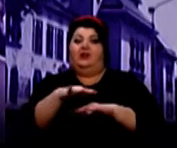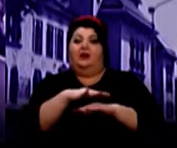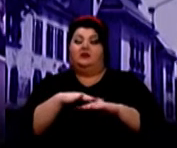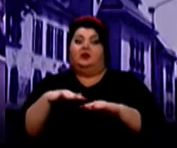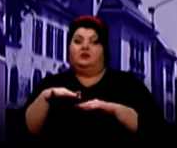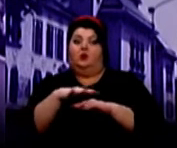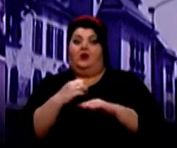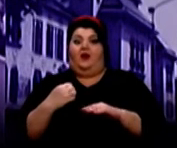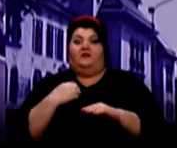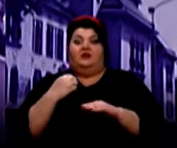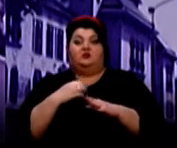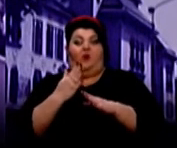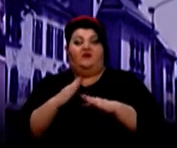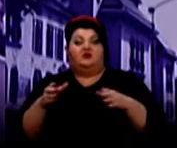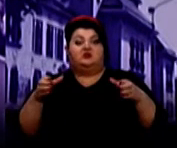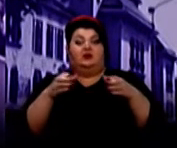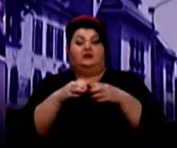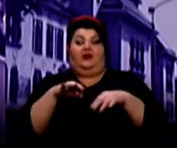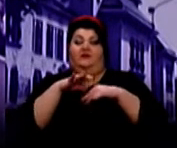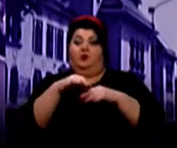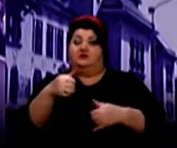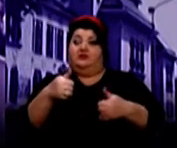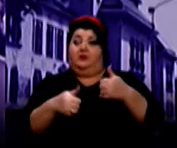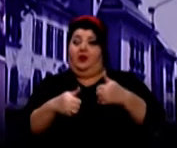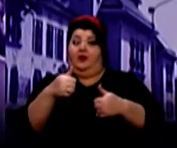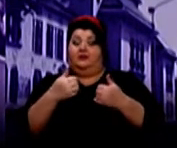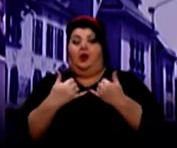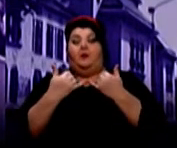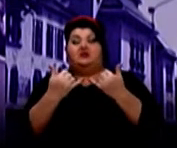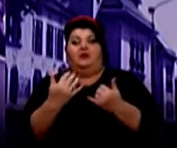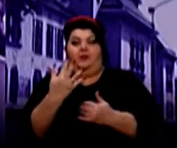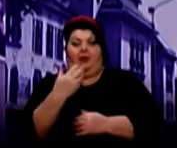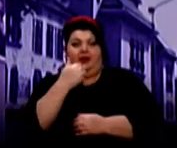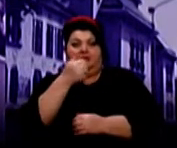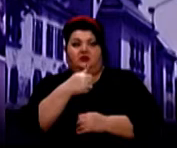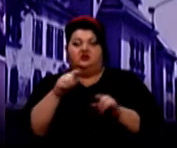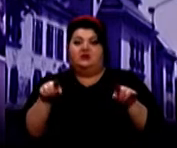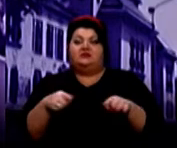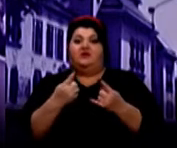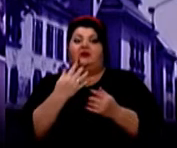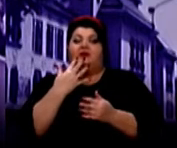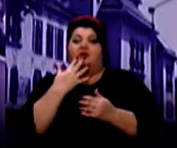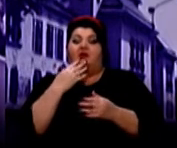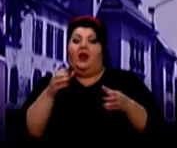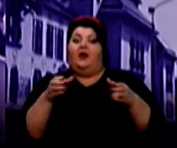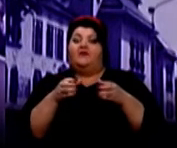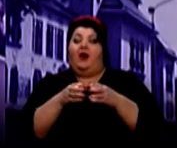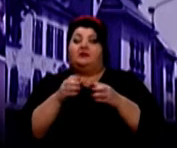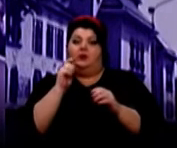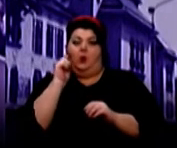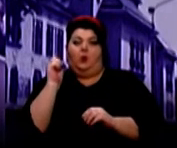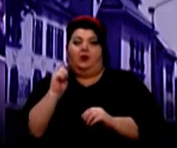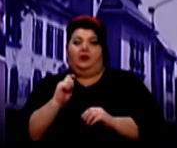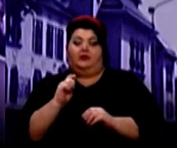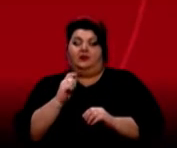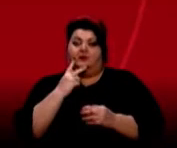Нацгвардії у Полтаві відбулися змагання з багатоборства між військовими, присвячені 5-й річниці створення Нацгвардії України. Як це було у